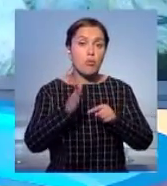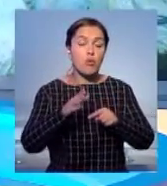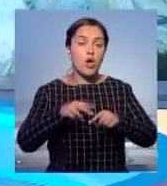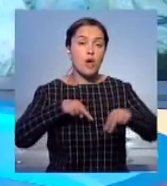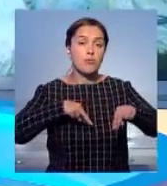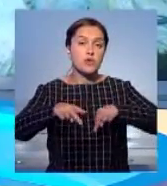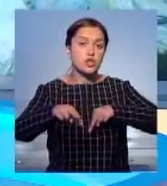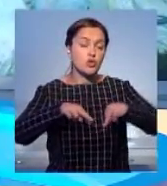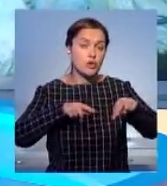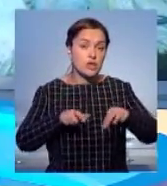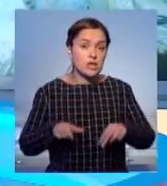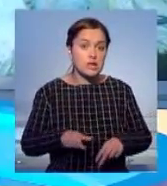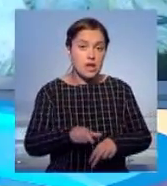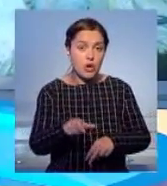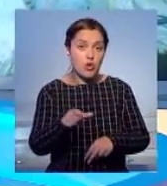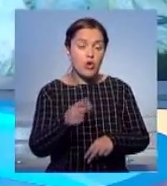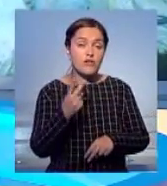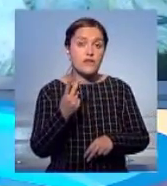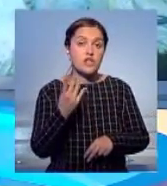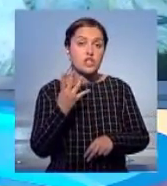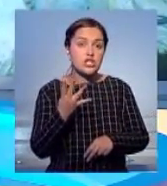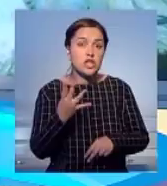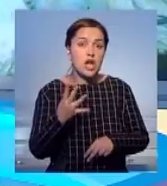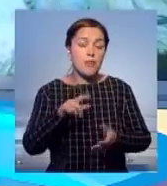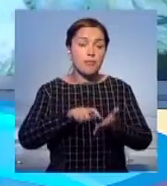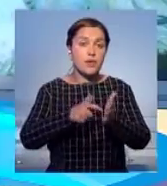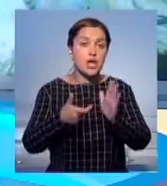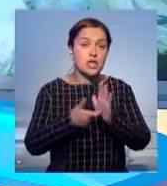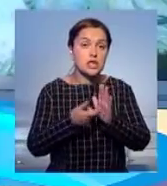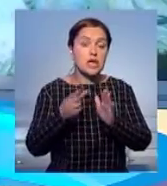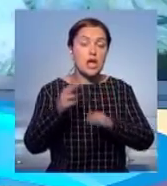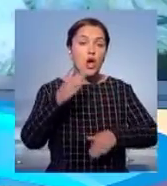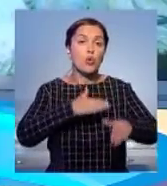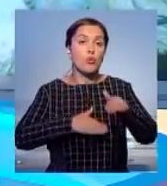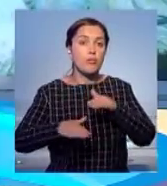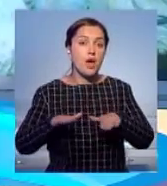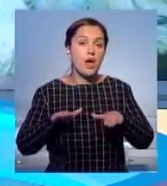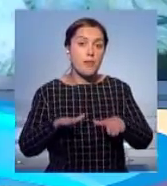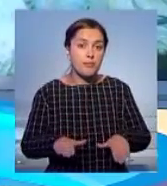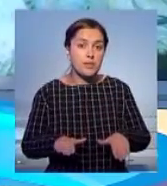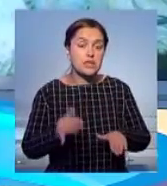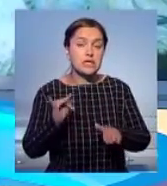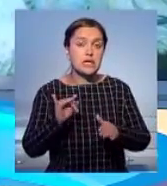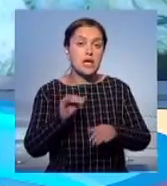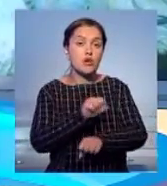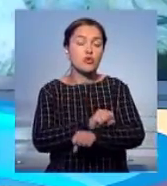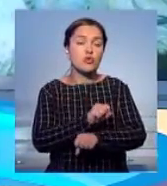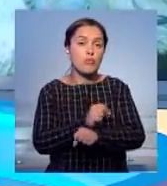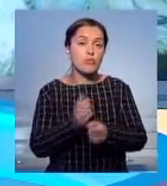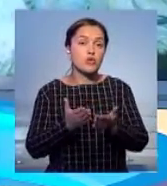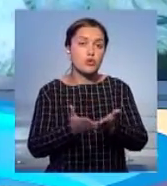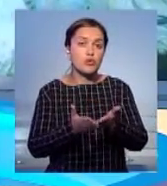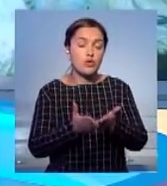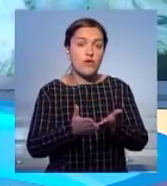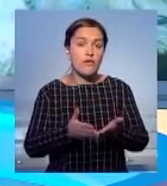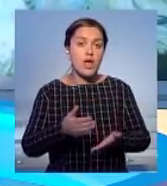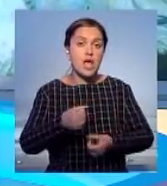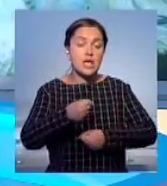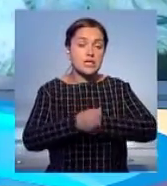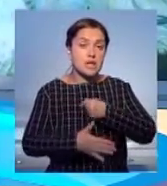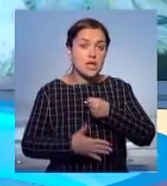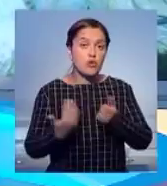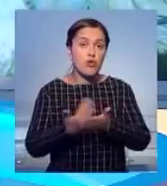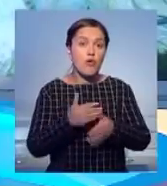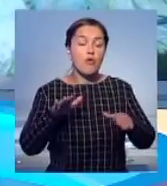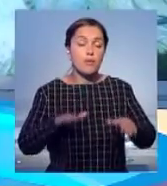пешеходные дорожки, 24 смотровые площадки, пирсы, заводи для купаний и причалы для маломерных судов. Центром нового места отдыха станет